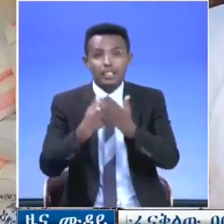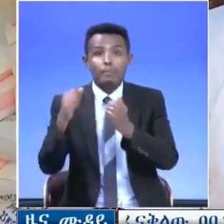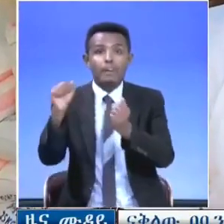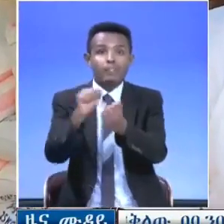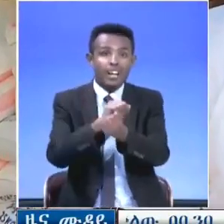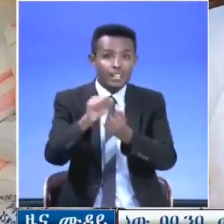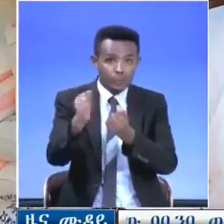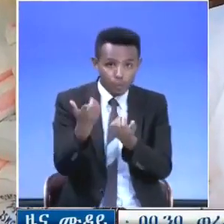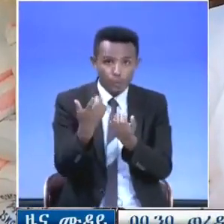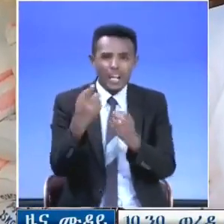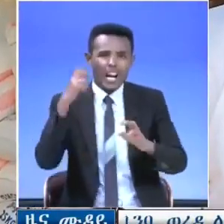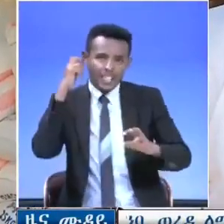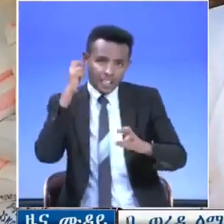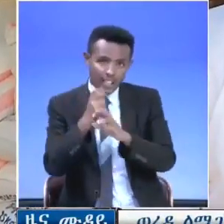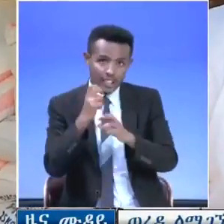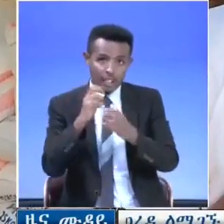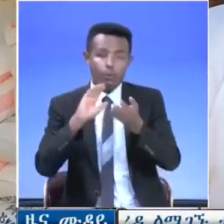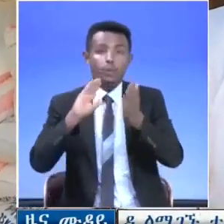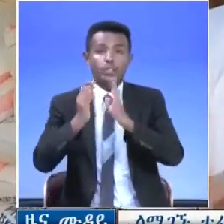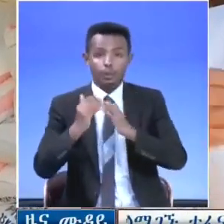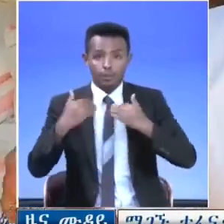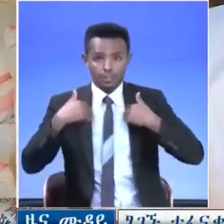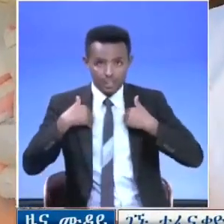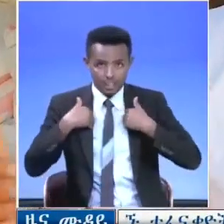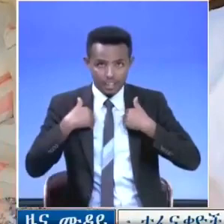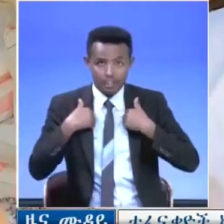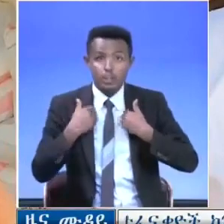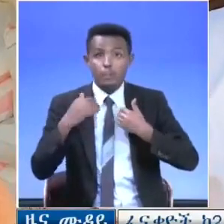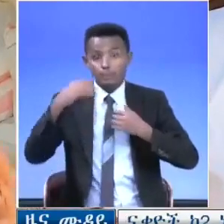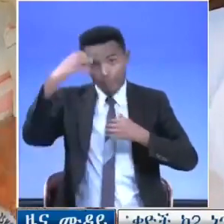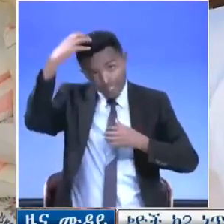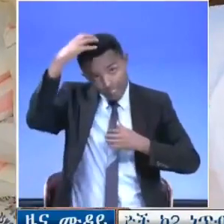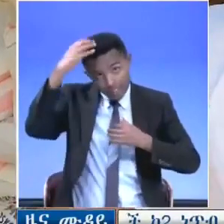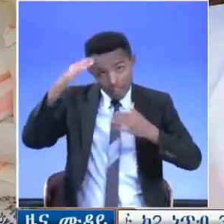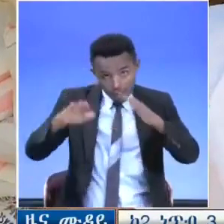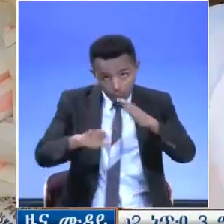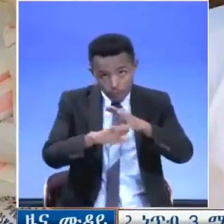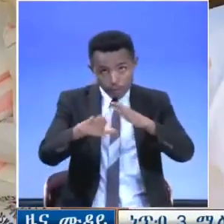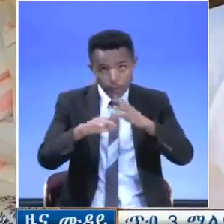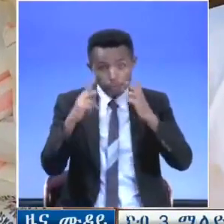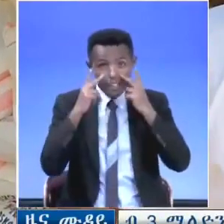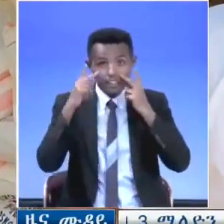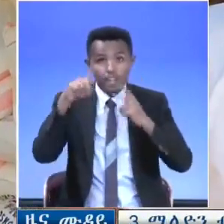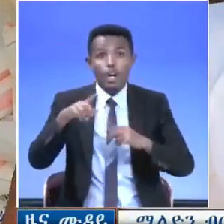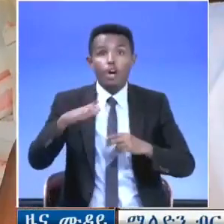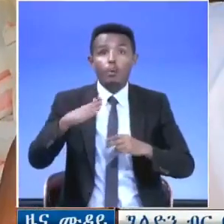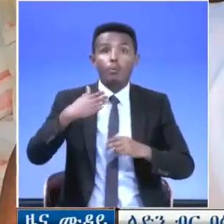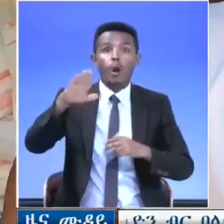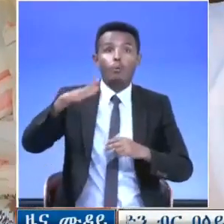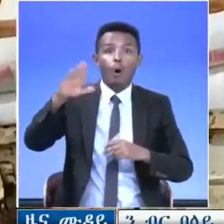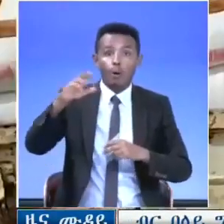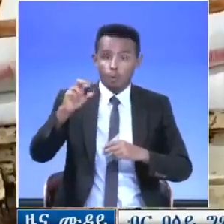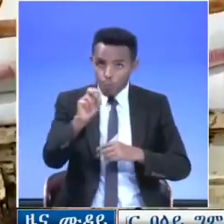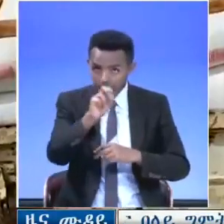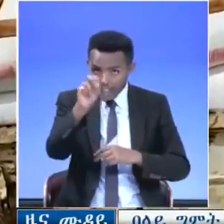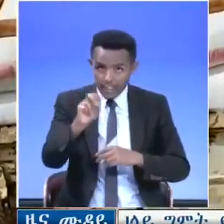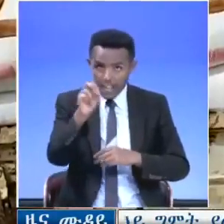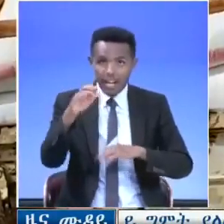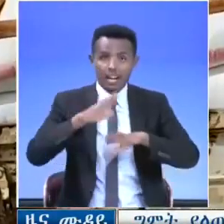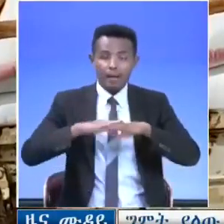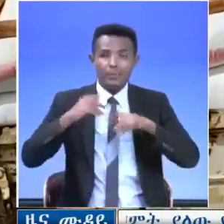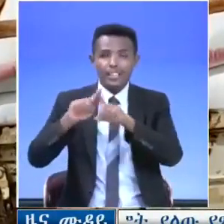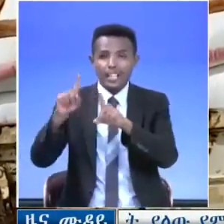በጣም አደገኛ ሁኔታ ውስጥ ስላለ መንግስት ወርዶ ማየት አለበት። አሁንም ጓንጓ ወረዳ ላይ በተለያዩ ቀበሌዎች ላይ